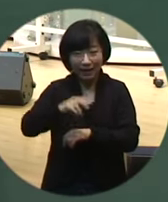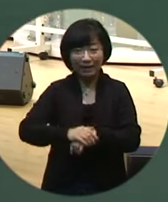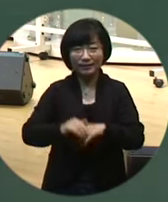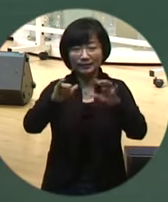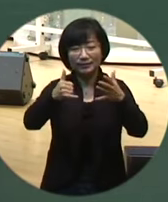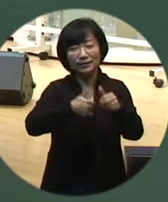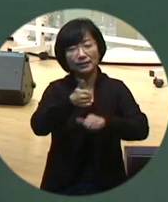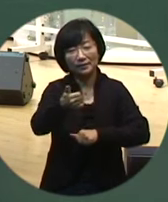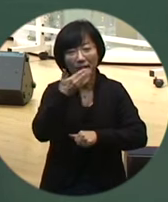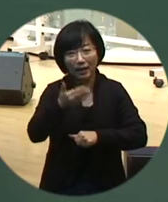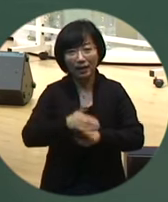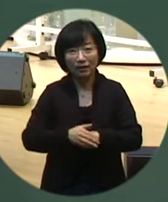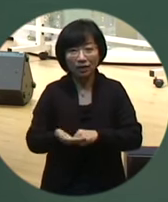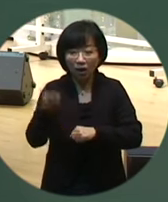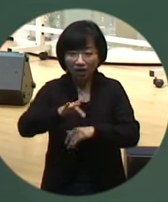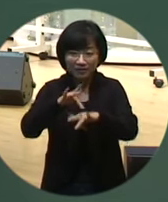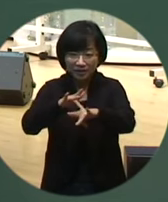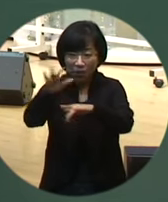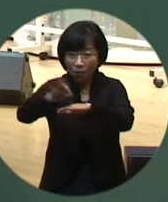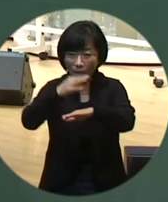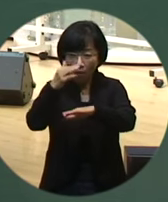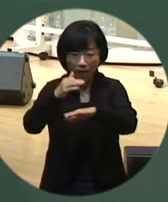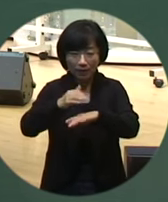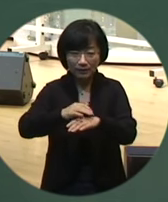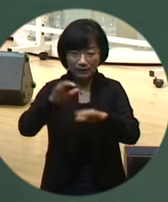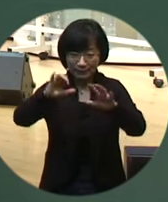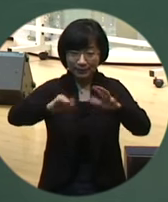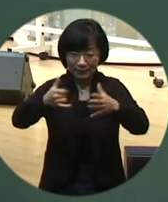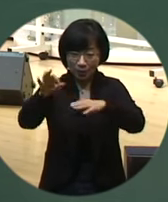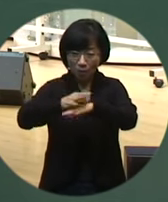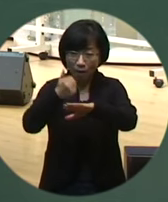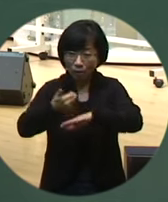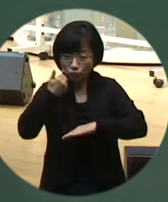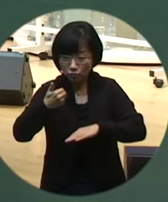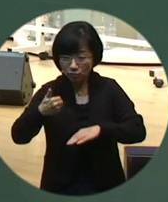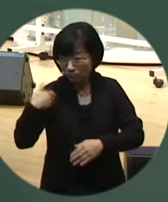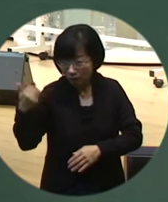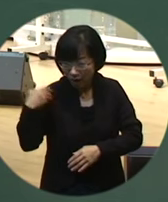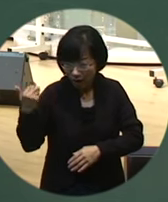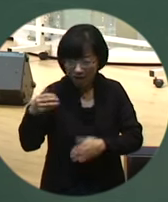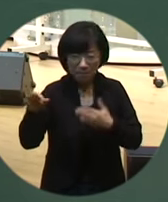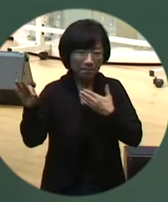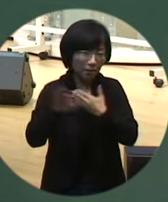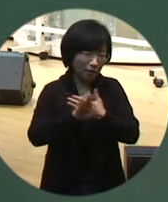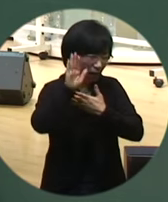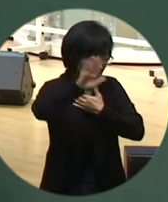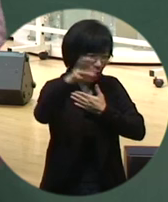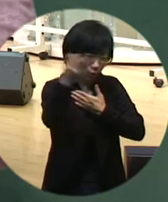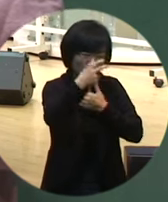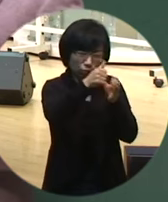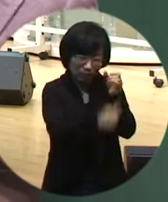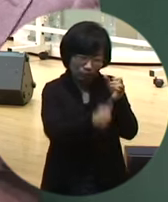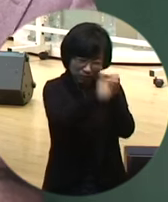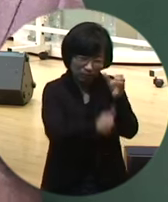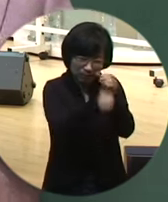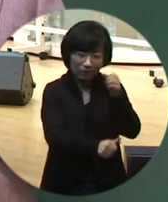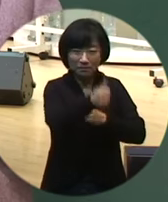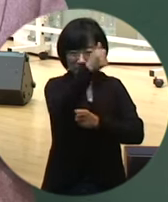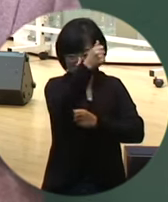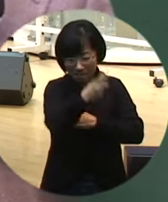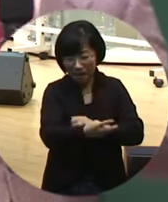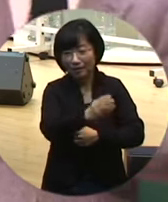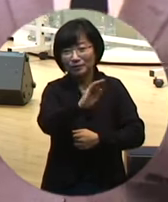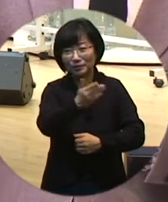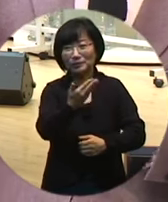world. 요거 깨닫지 못하고 세상을 알 것 같다. 그 사람은 계속 실패하게 돼 있어요. And people who think they know the world without knowing this